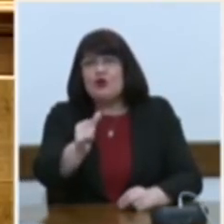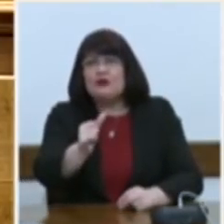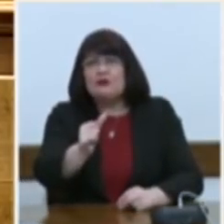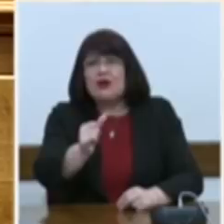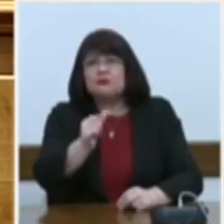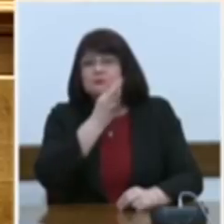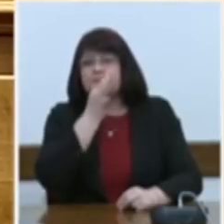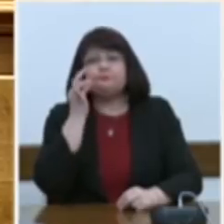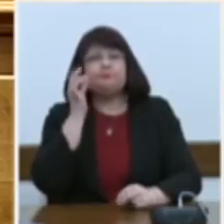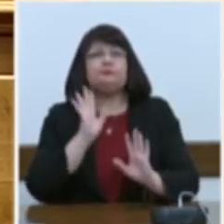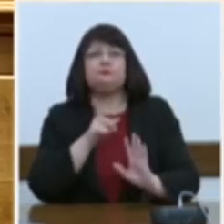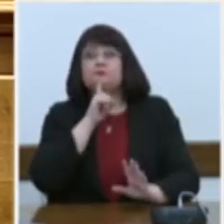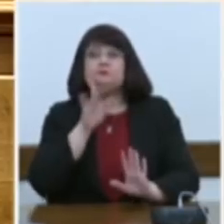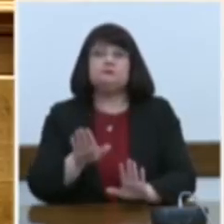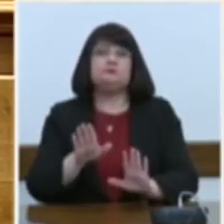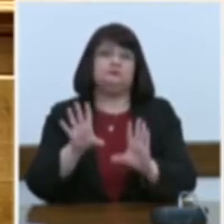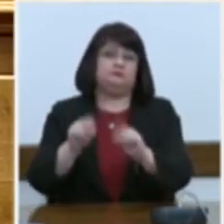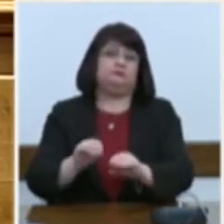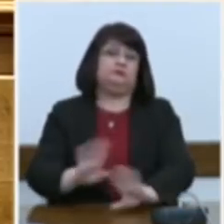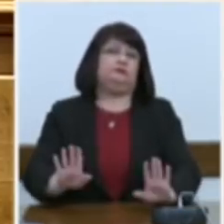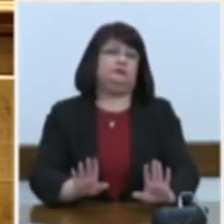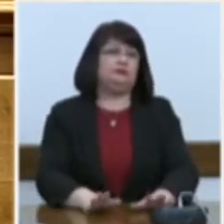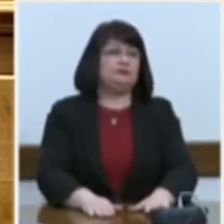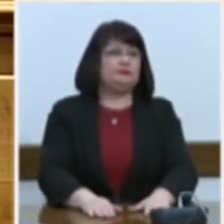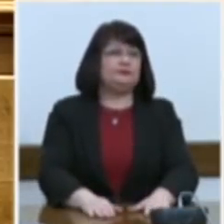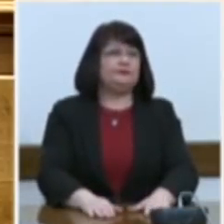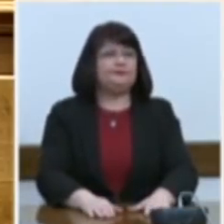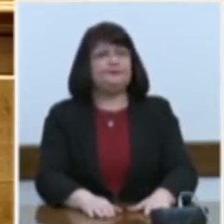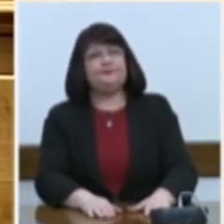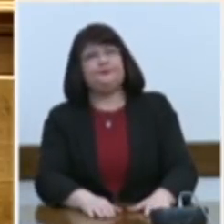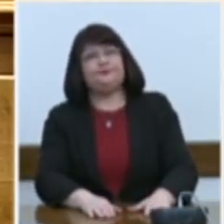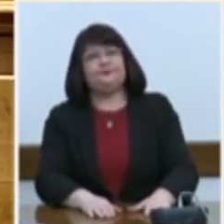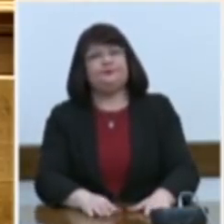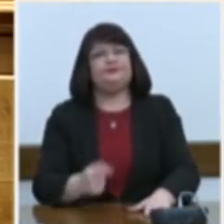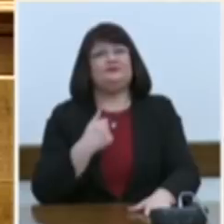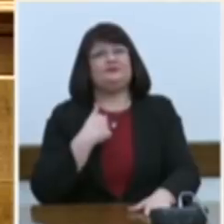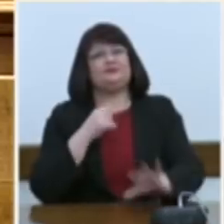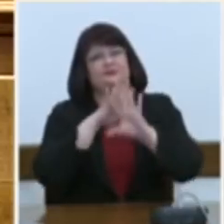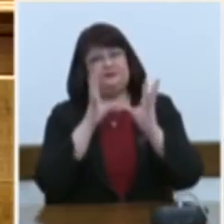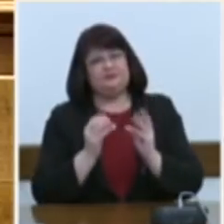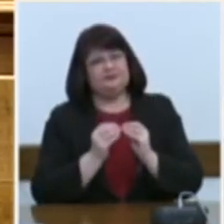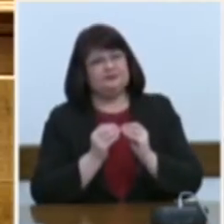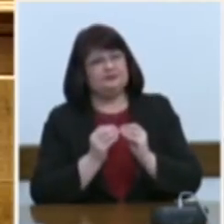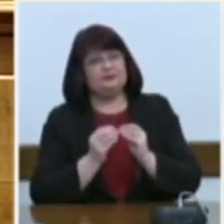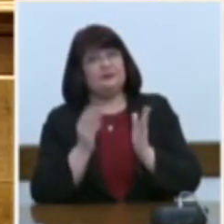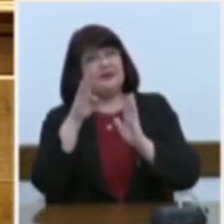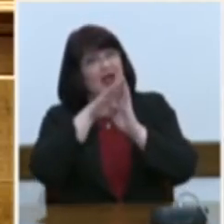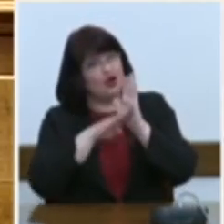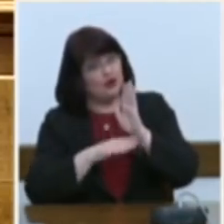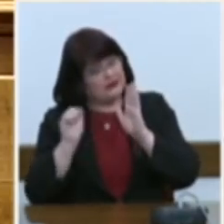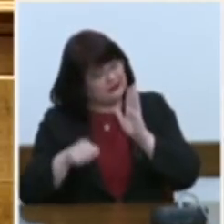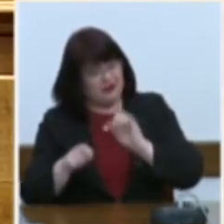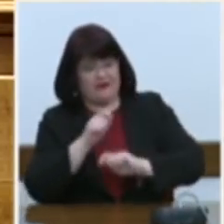ή σε κάποιο είδος φήμωσης. Δεν είμαστε γενικά ενάντια στη θέσπιση κανόνων,